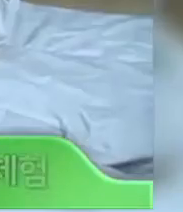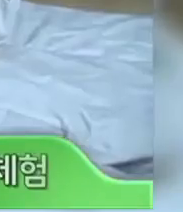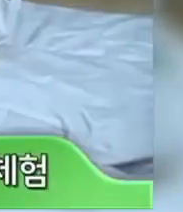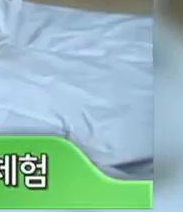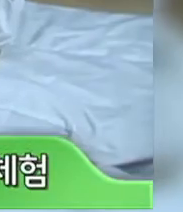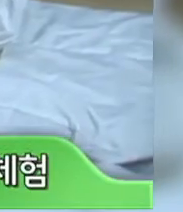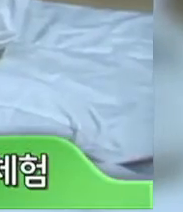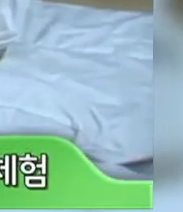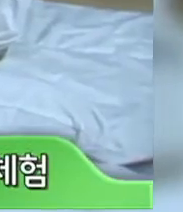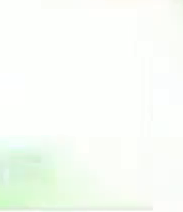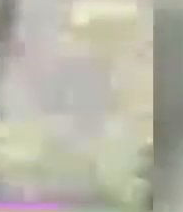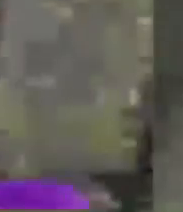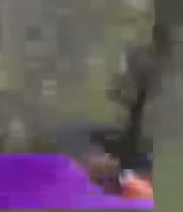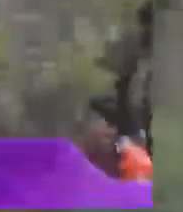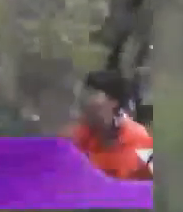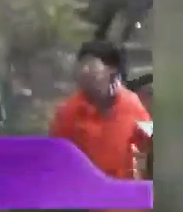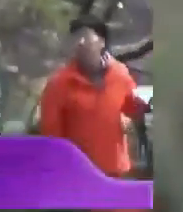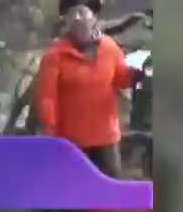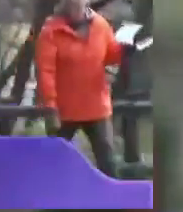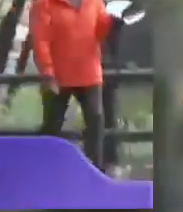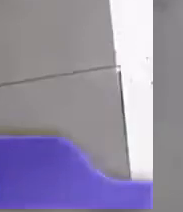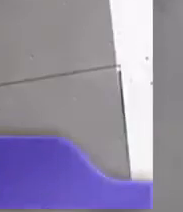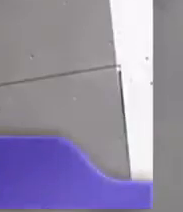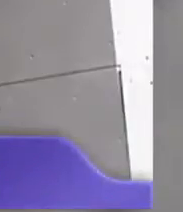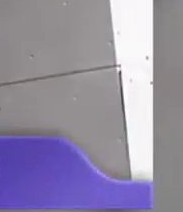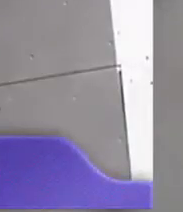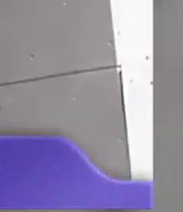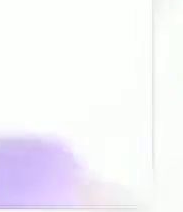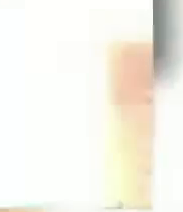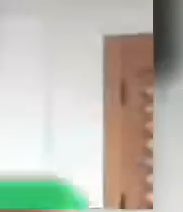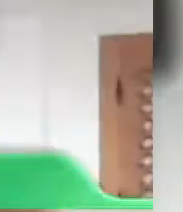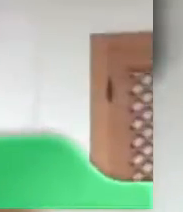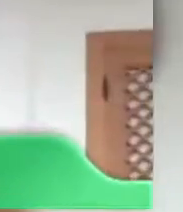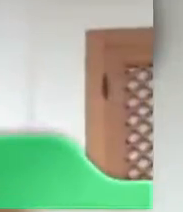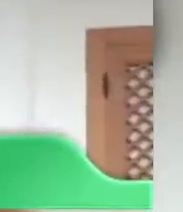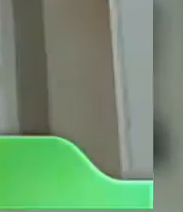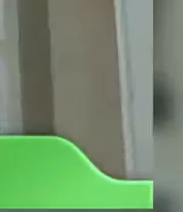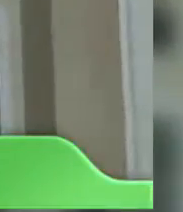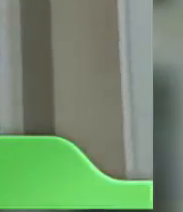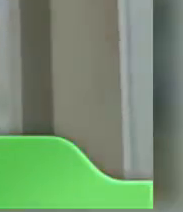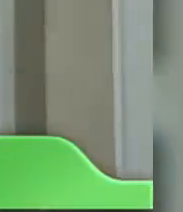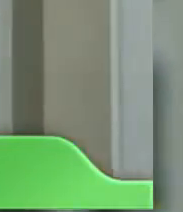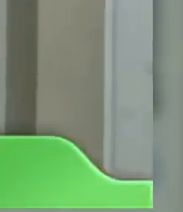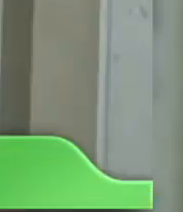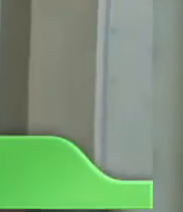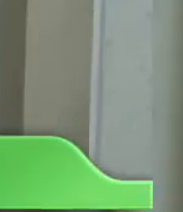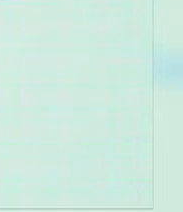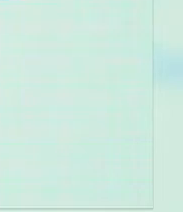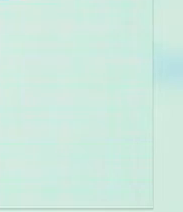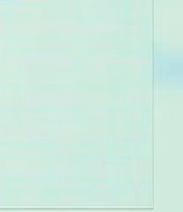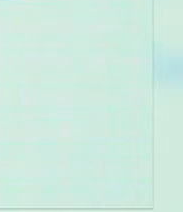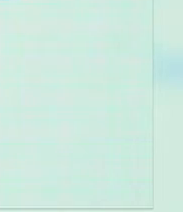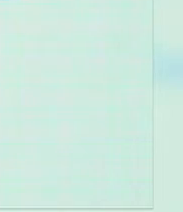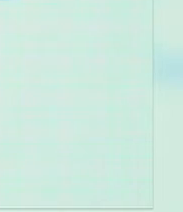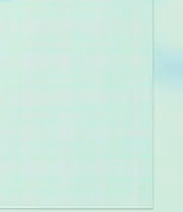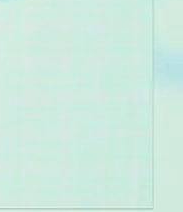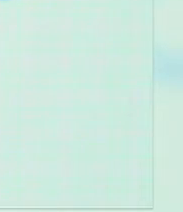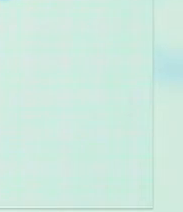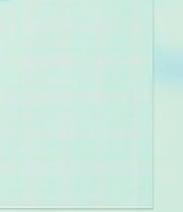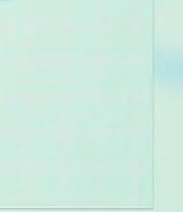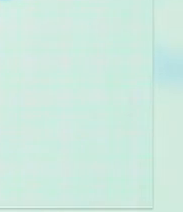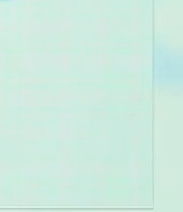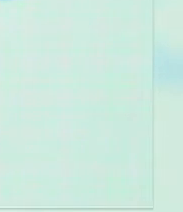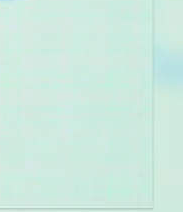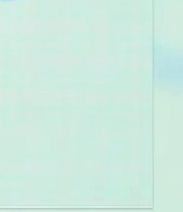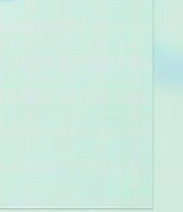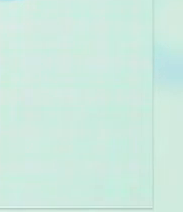조달청하고 공공기관들이 해서 믿을 수 있는 부분들을 해서 우리나라 장터를 통해서 팔기 때문에 어떤 그런 신뢰성이든지